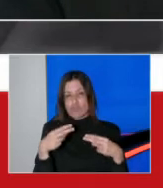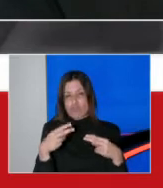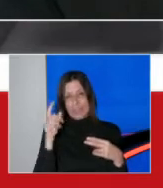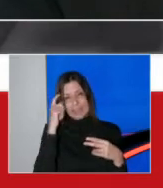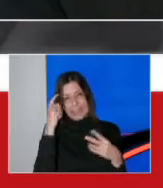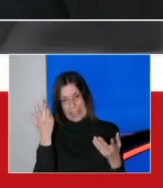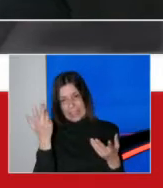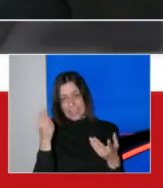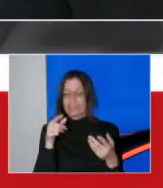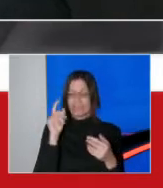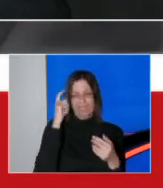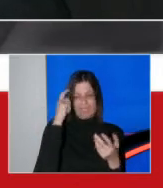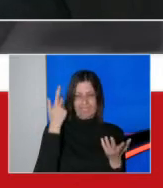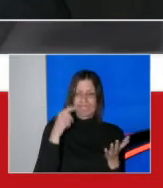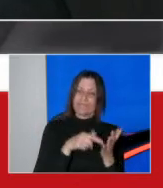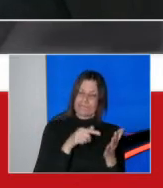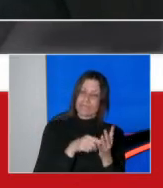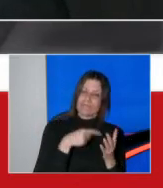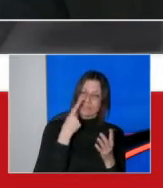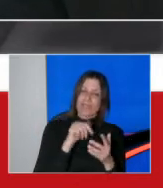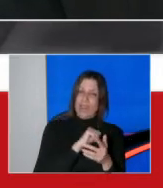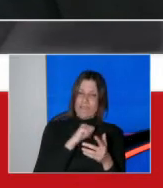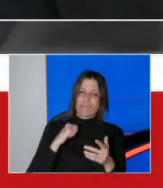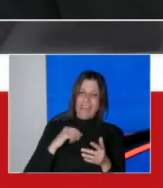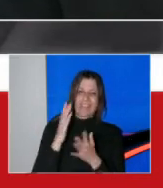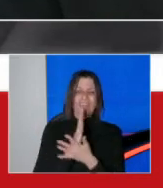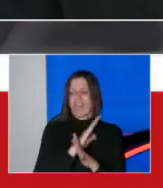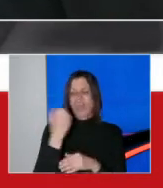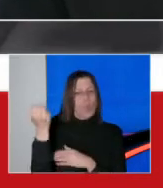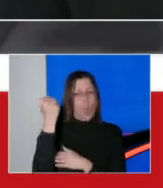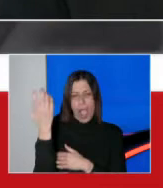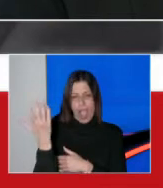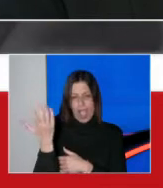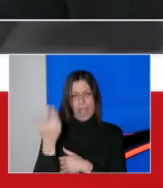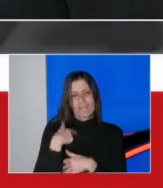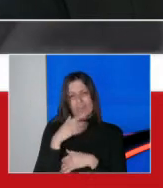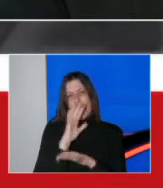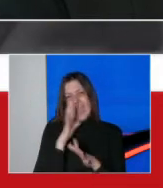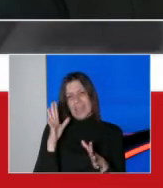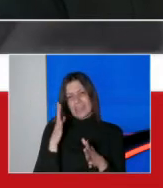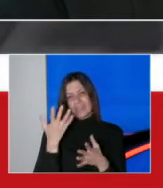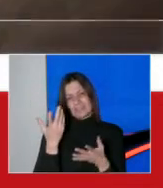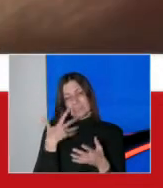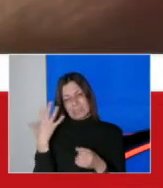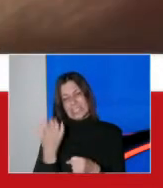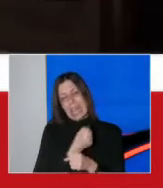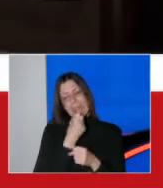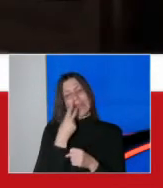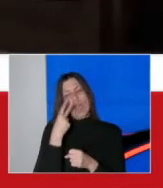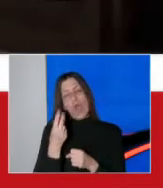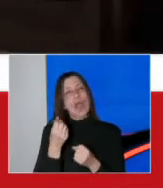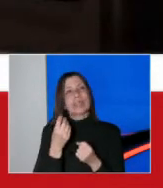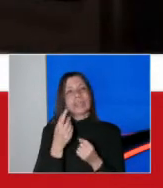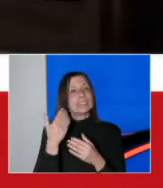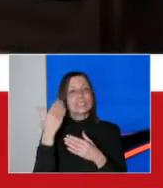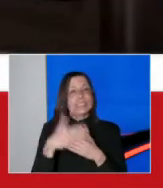מטריד? מטריד, כי אמרת לבד, יובל, אין לנו כבר כוח, ורק אנחנו מצליחים עוד איכשהו לראות את האור